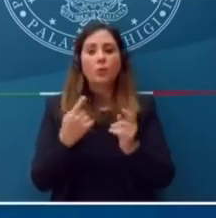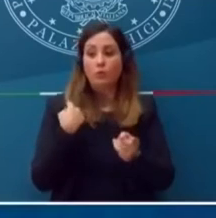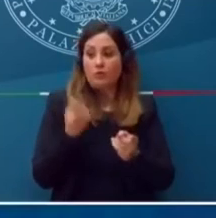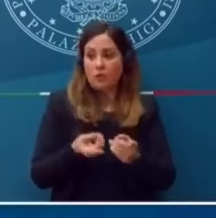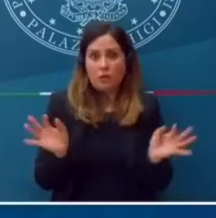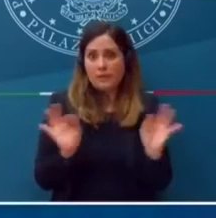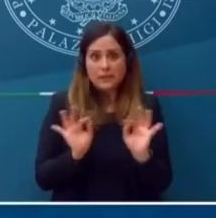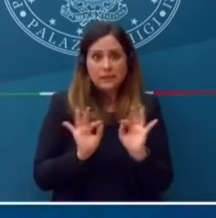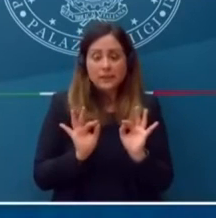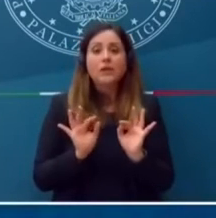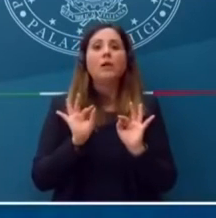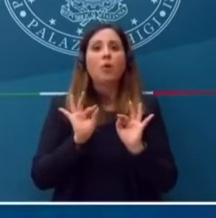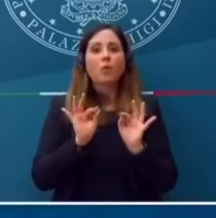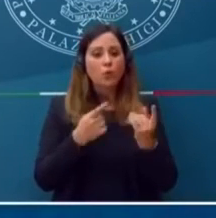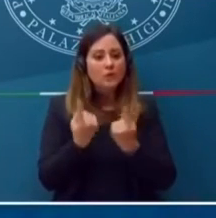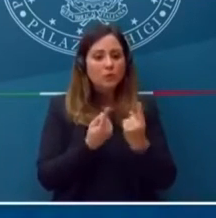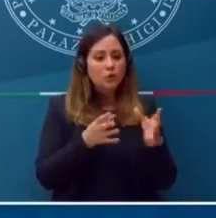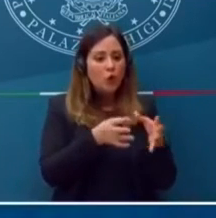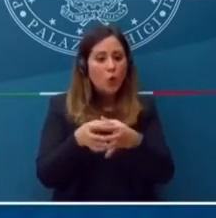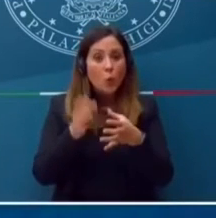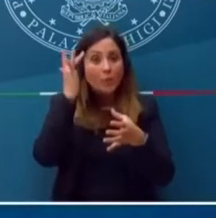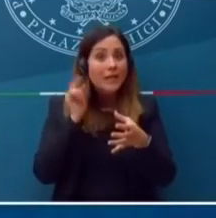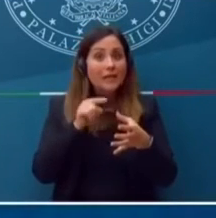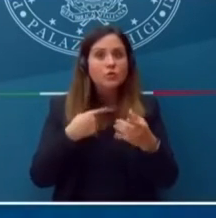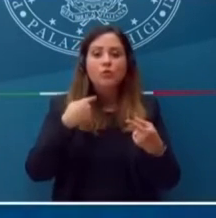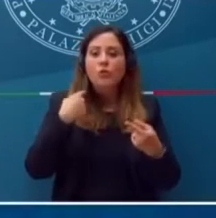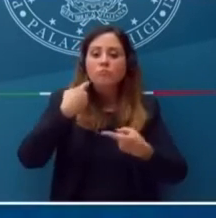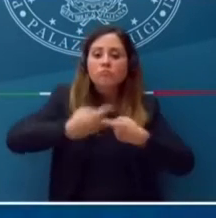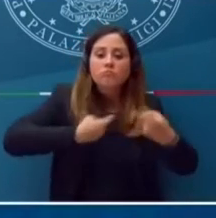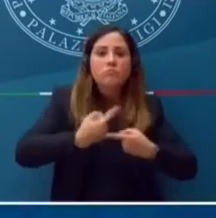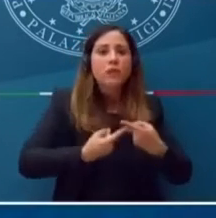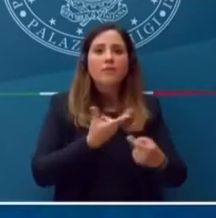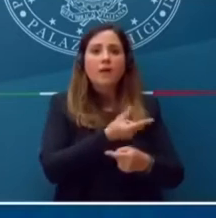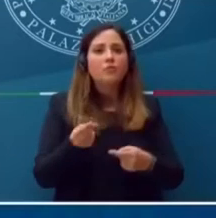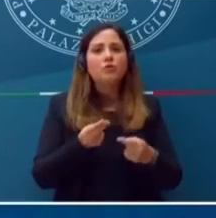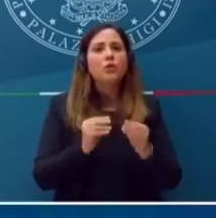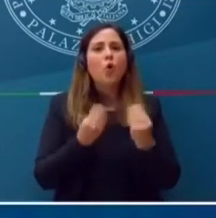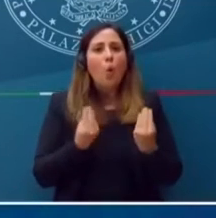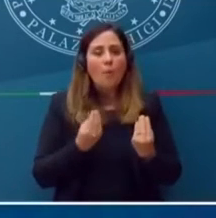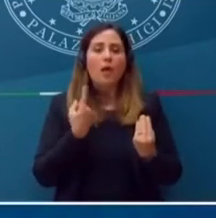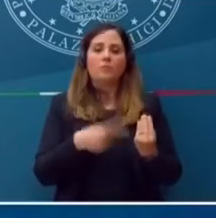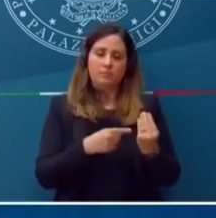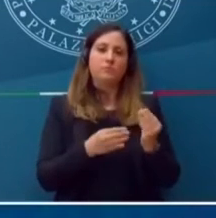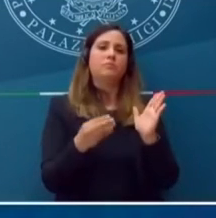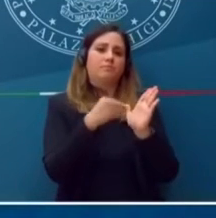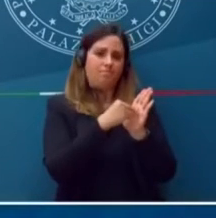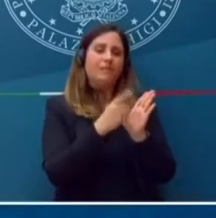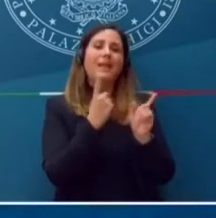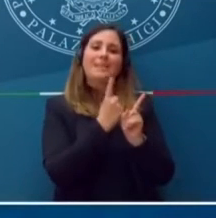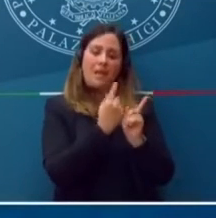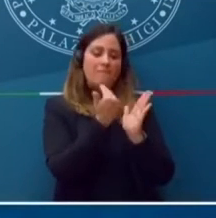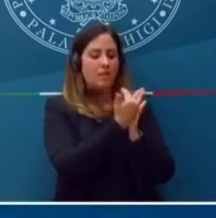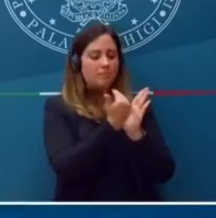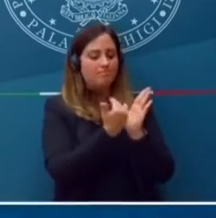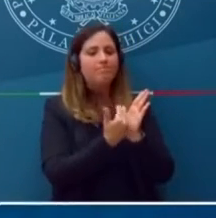delle vaccinazioni nelle classi a rischio. Quella è un'altra cosa, un altro parametro che si aggiungerà sicuramente nella decisione sulle